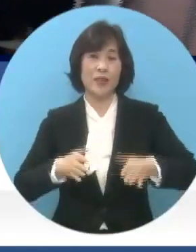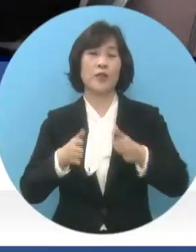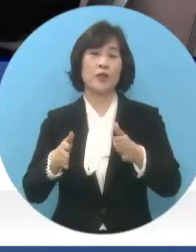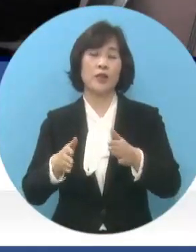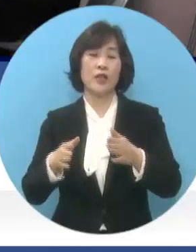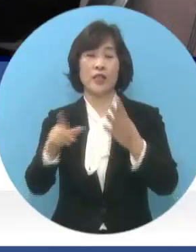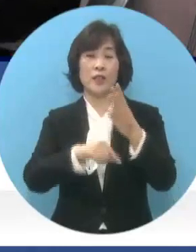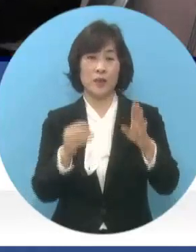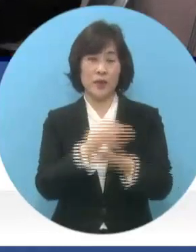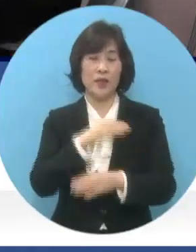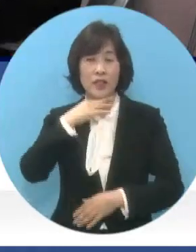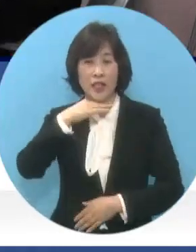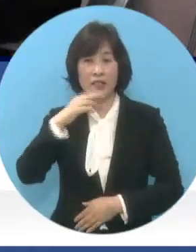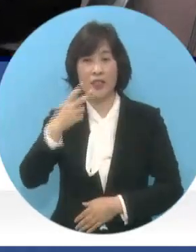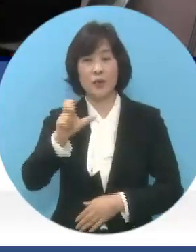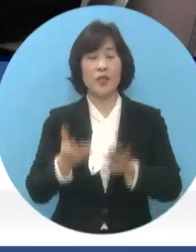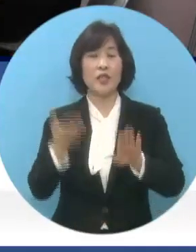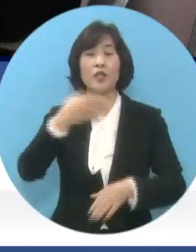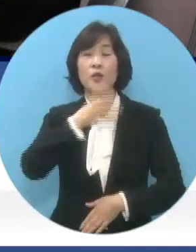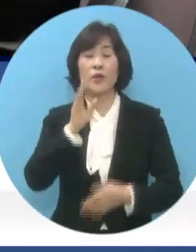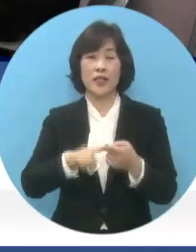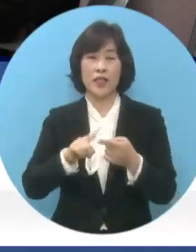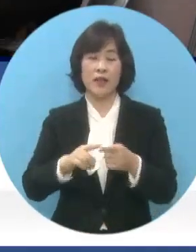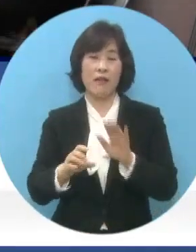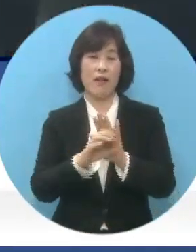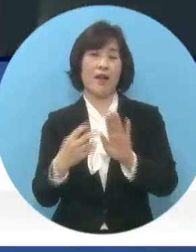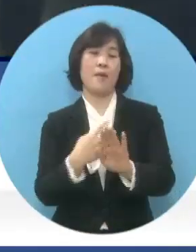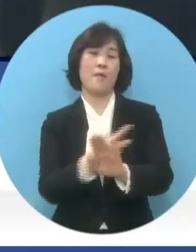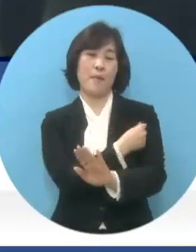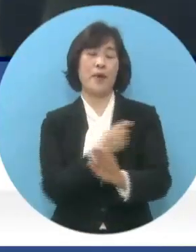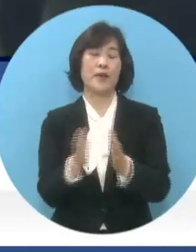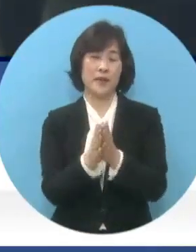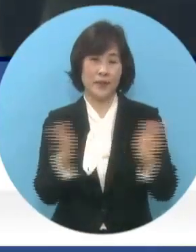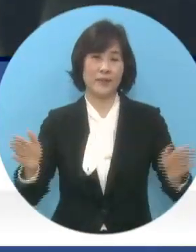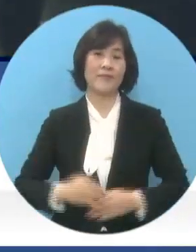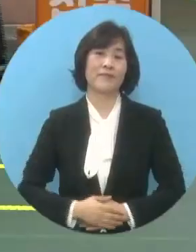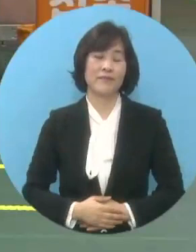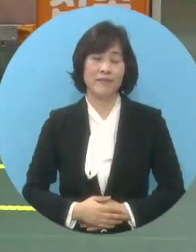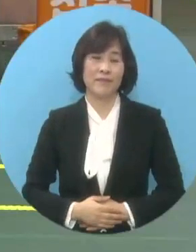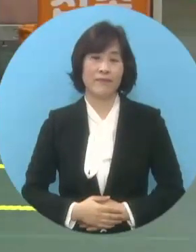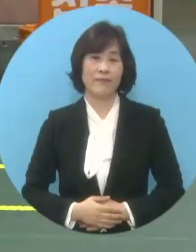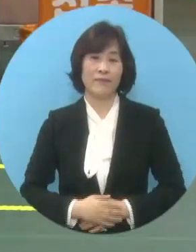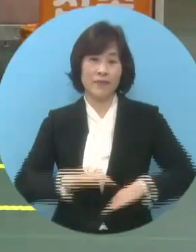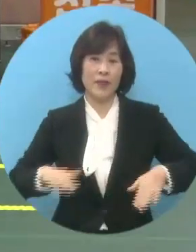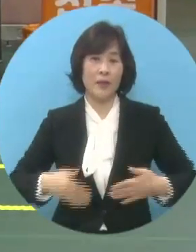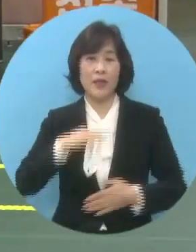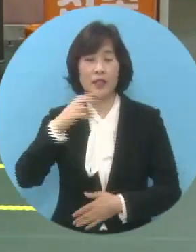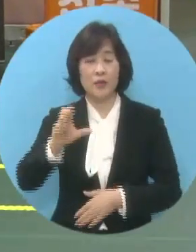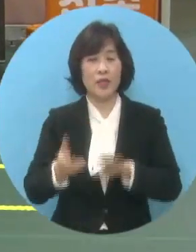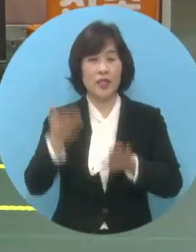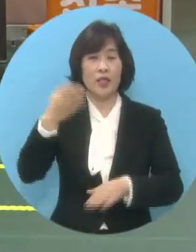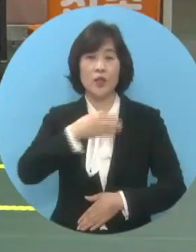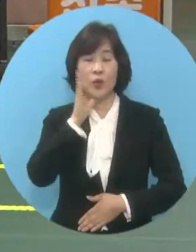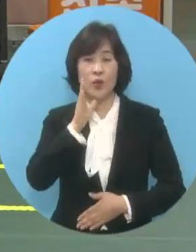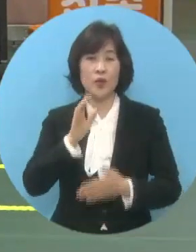전남도는 다음 달부터 75세 이상 어르신을 대상으로 코로나19 백신 접종을 시작합니다. 전남의 75세 이상